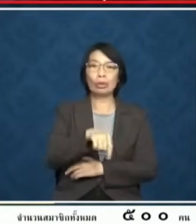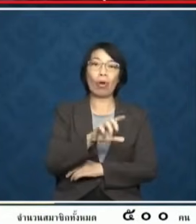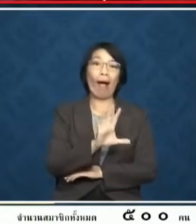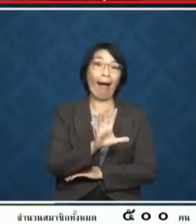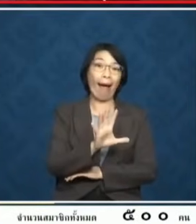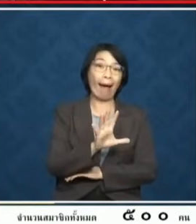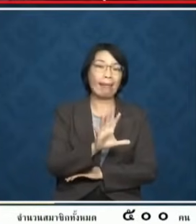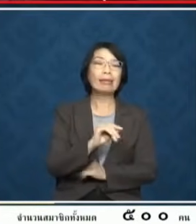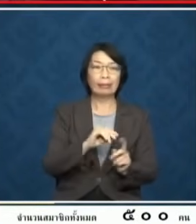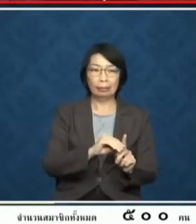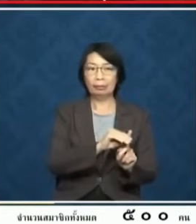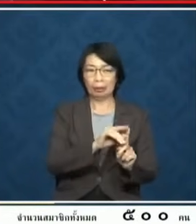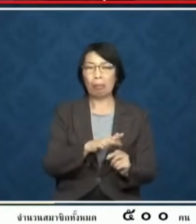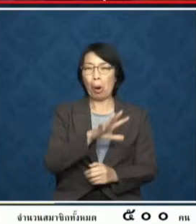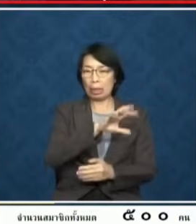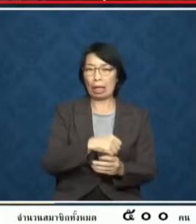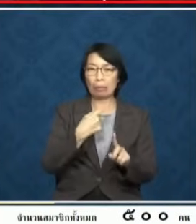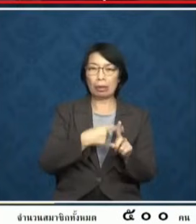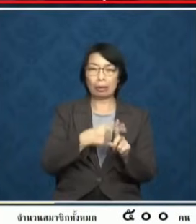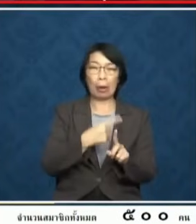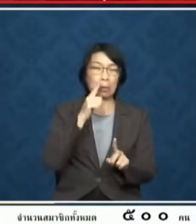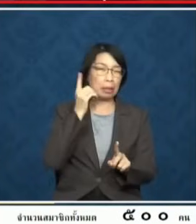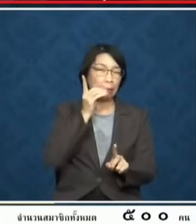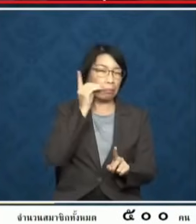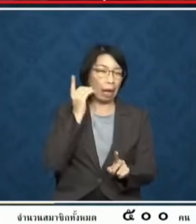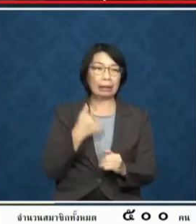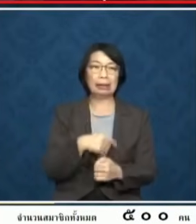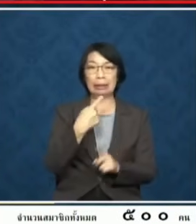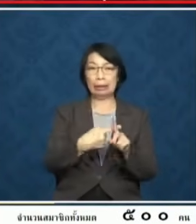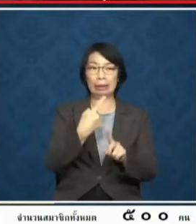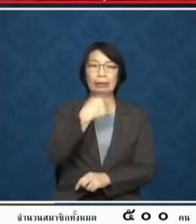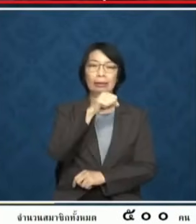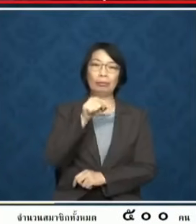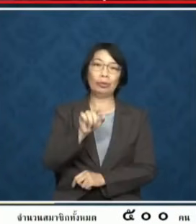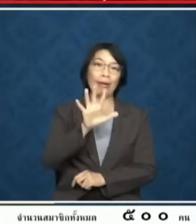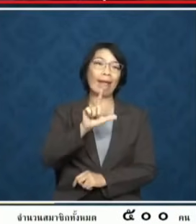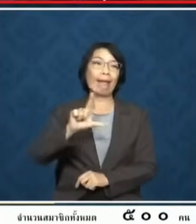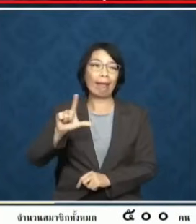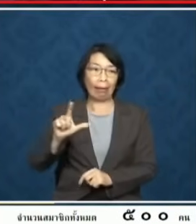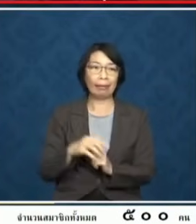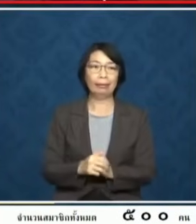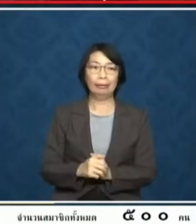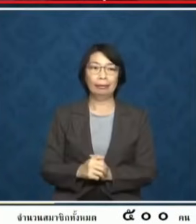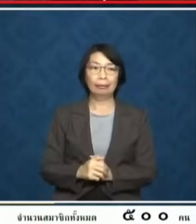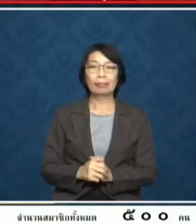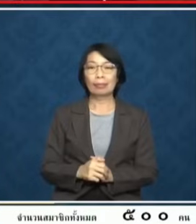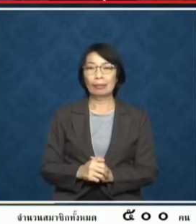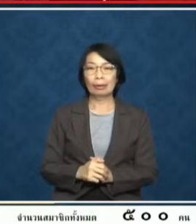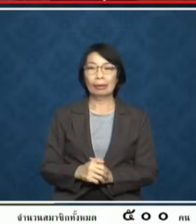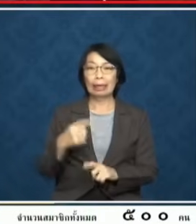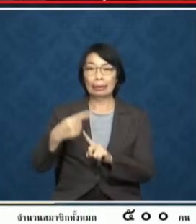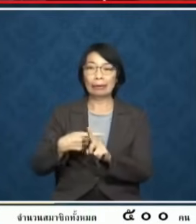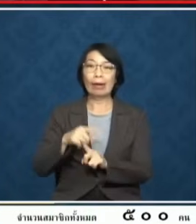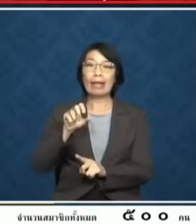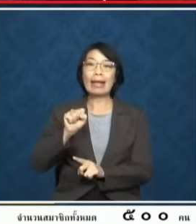ความคมชัดประเภทสูงนะคะอยู่ที่เดือนละ 10.5ล้านบาทและราคาช่องที่ใช้ในรายการประเภทความคม